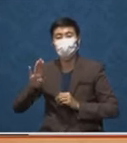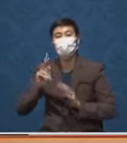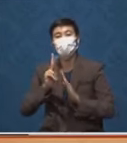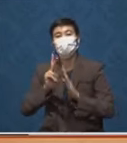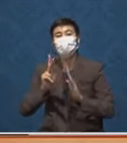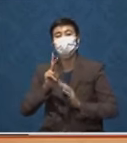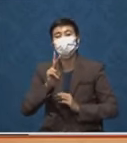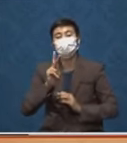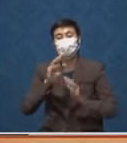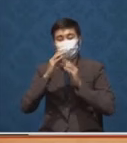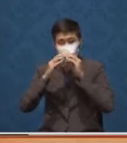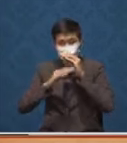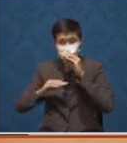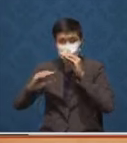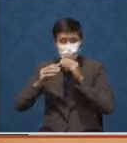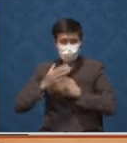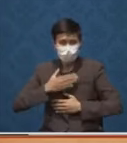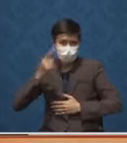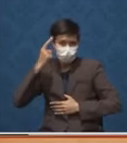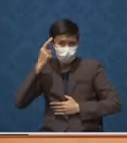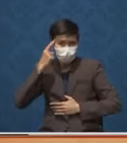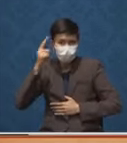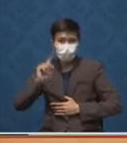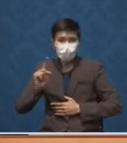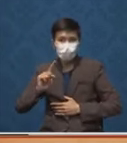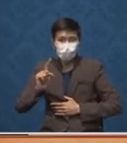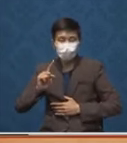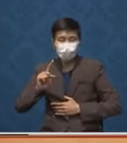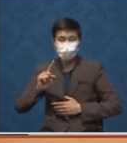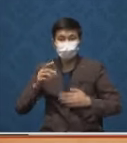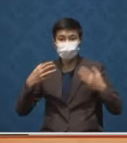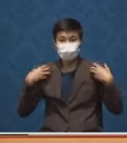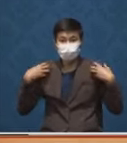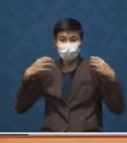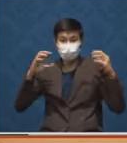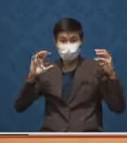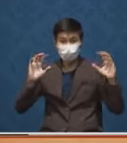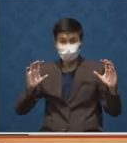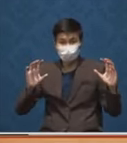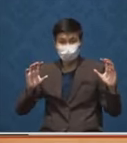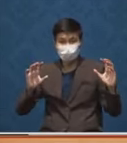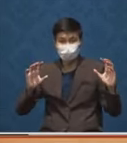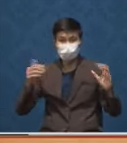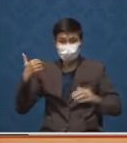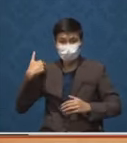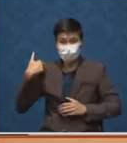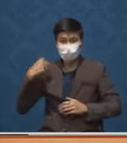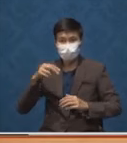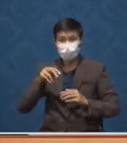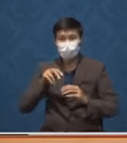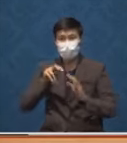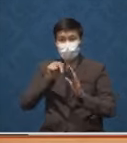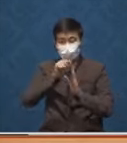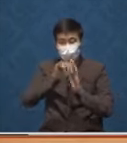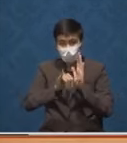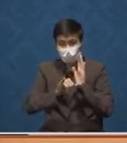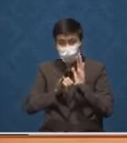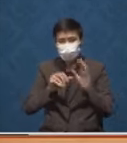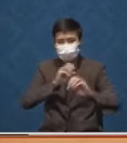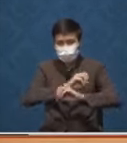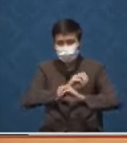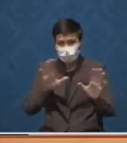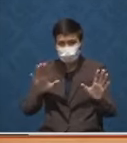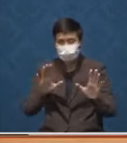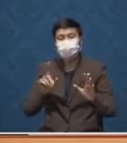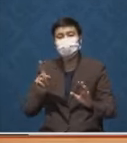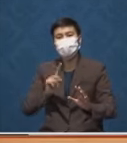คะแต่ดิฉันก็ยังคิดว่าตัวรัฐบาลเองนะคะก็ควรจะต้องมีนโยบายที่ชัดเจนในเรื่องนี้แล้วในหล